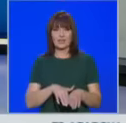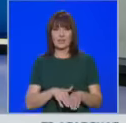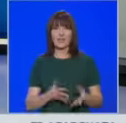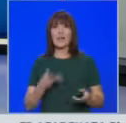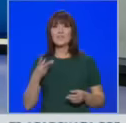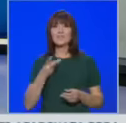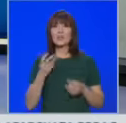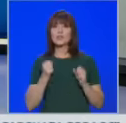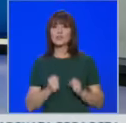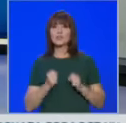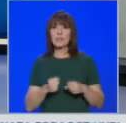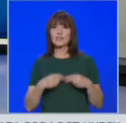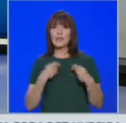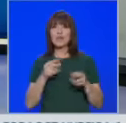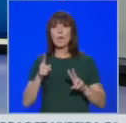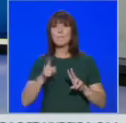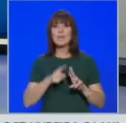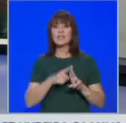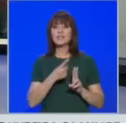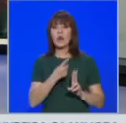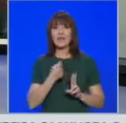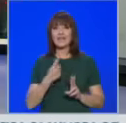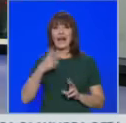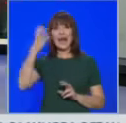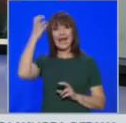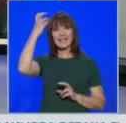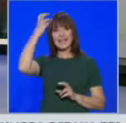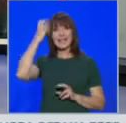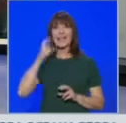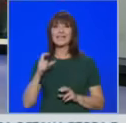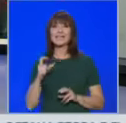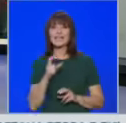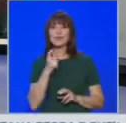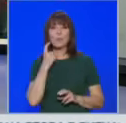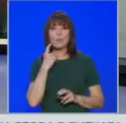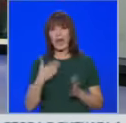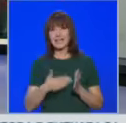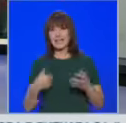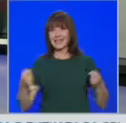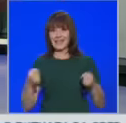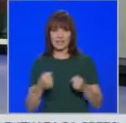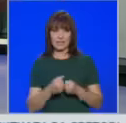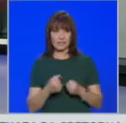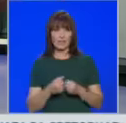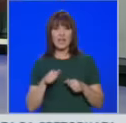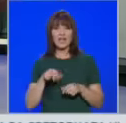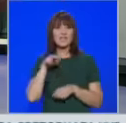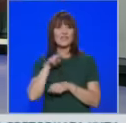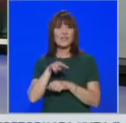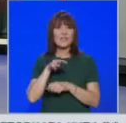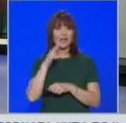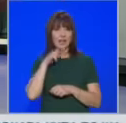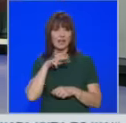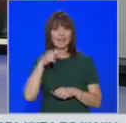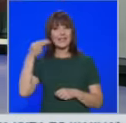В сряда се очаква да бъде връчена призовката на Калина Сакско-Бургоцка след катастрофата, предизвикана от нея. Днес и свидетелите на инцидента